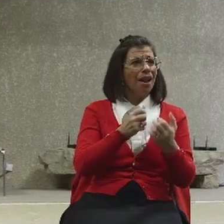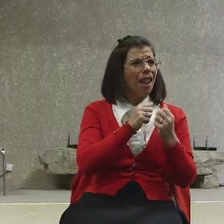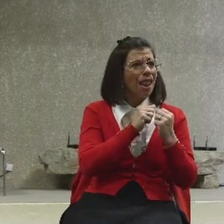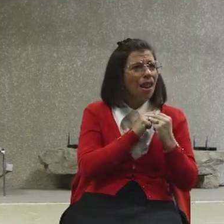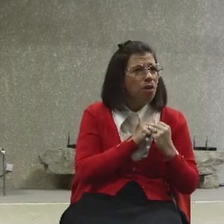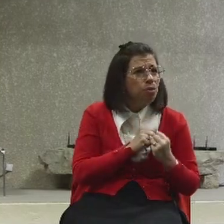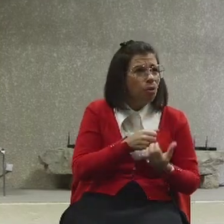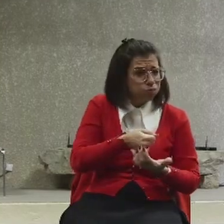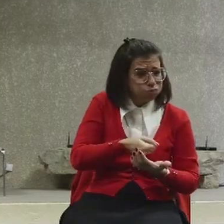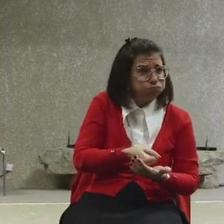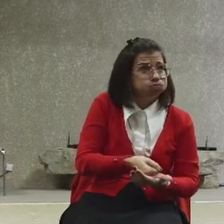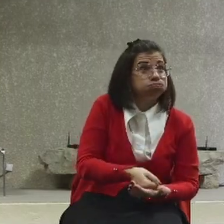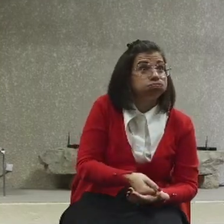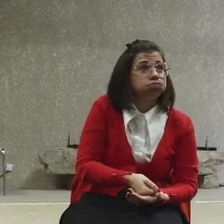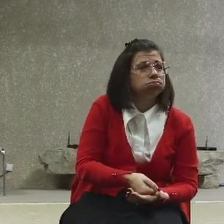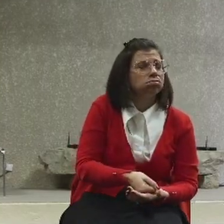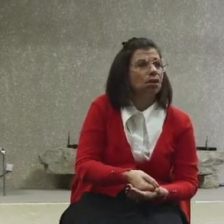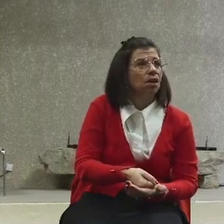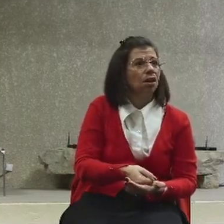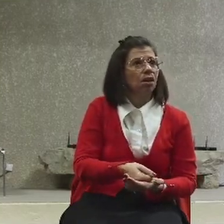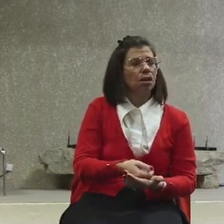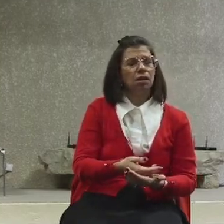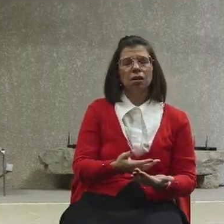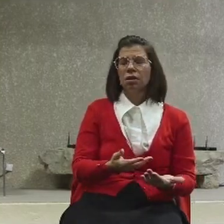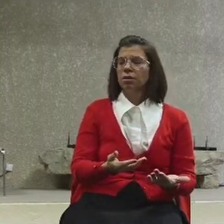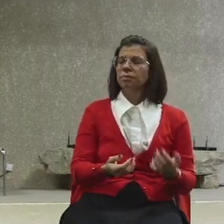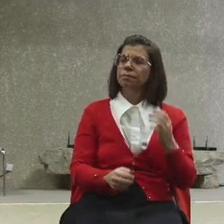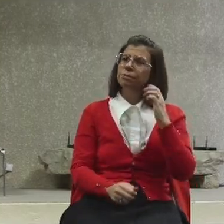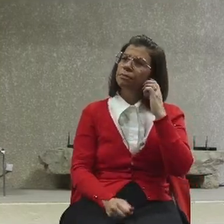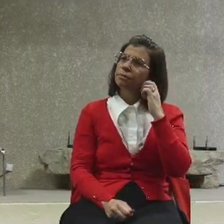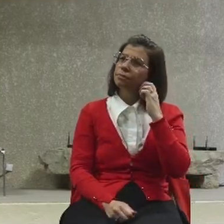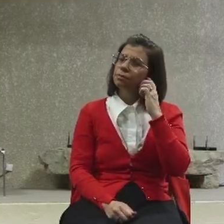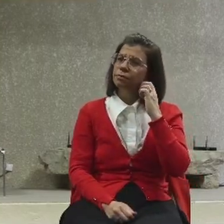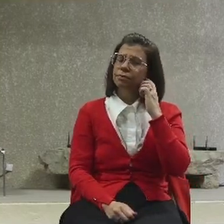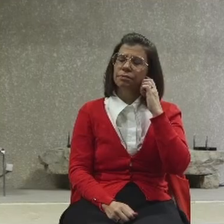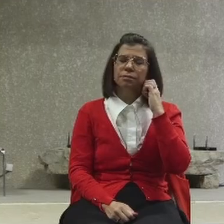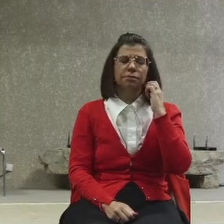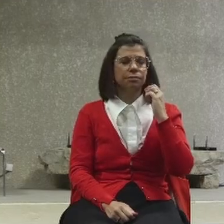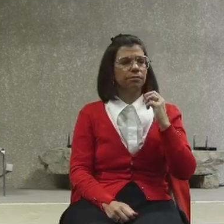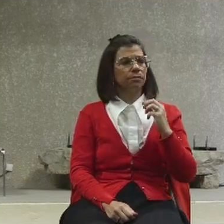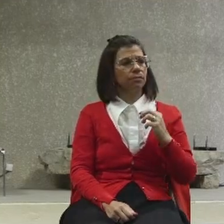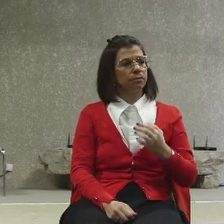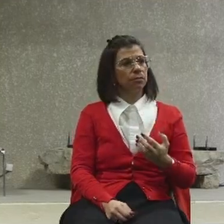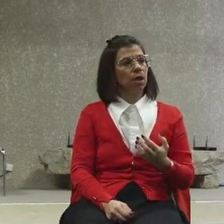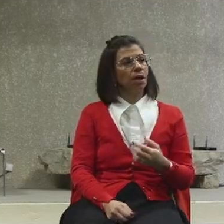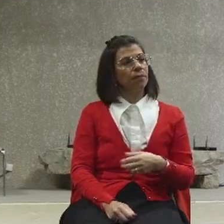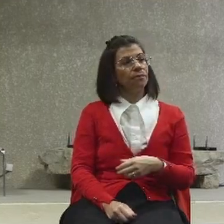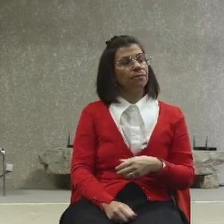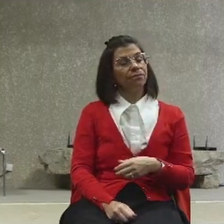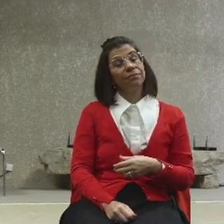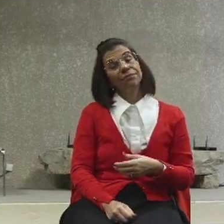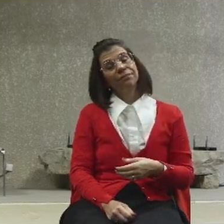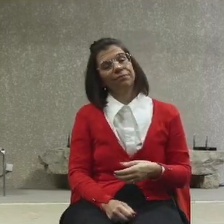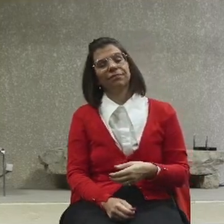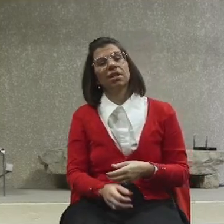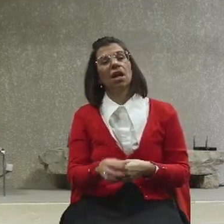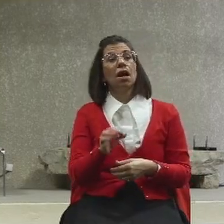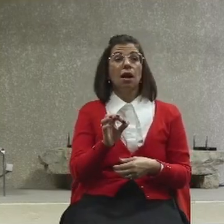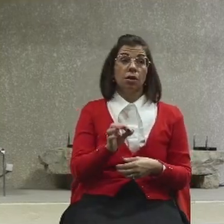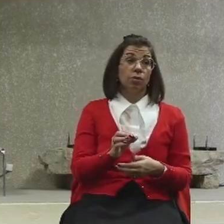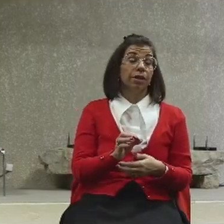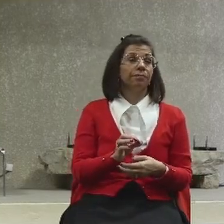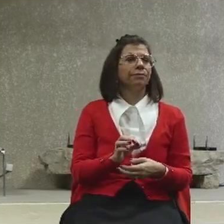sont des ressuscités en Christ et qui sont nés de Dieu, parce que ce qui est né de Dieu triomphe. Ce qui est